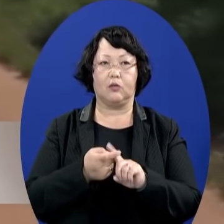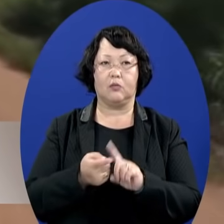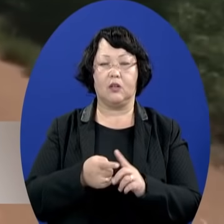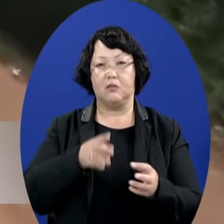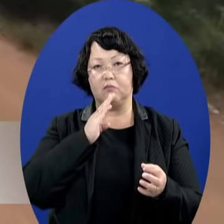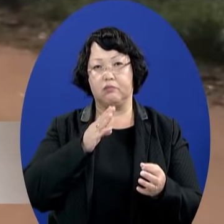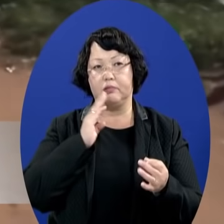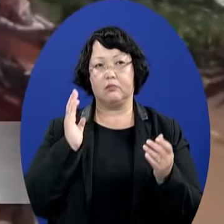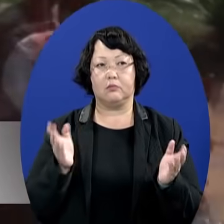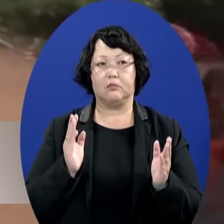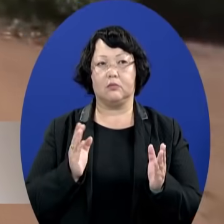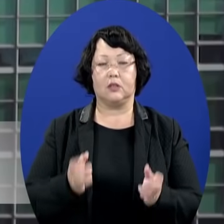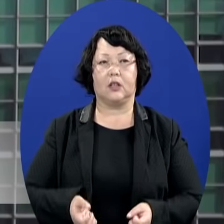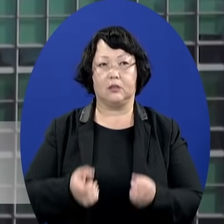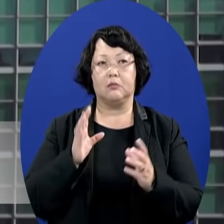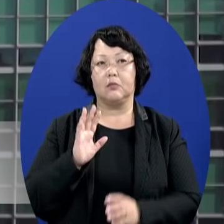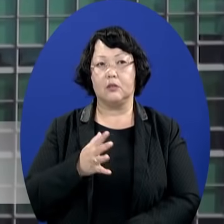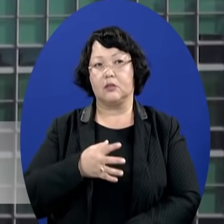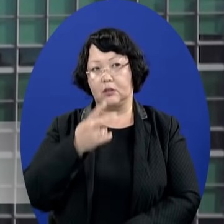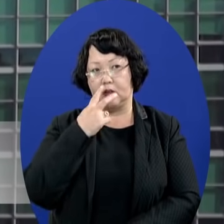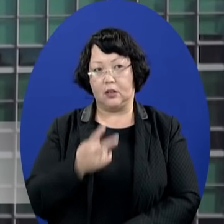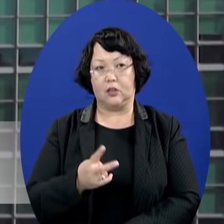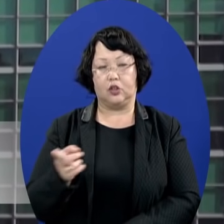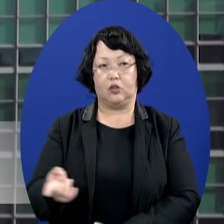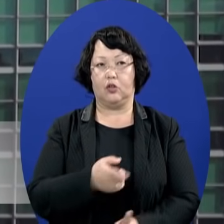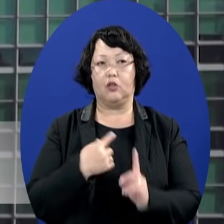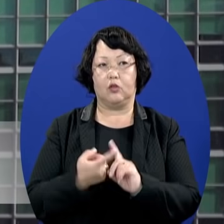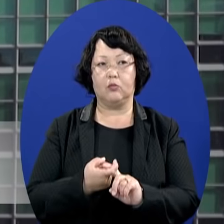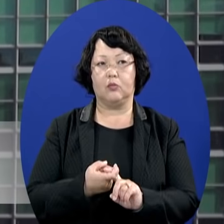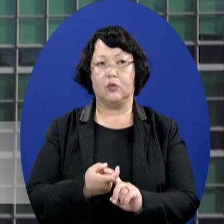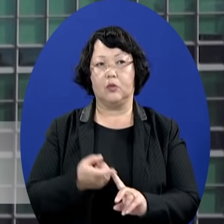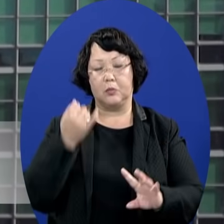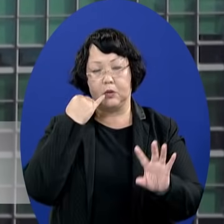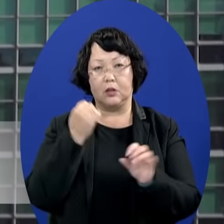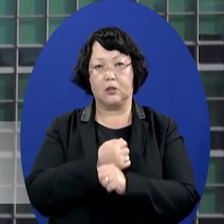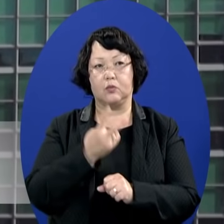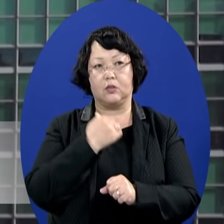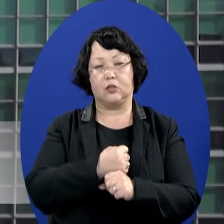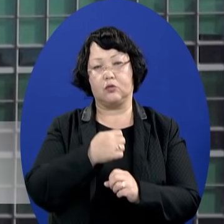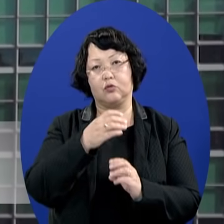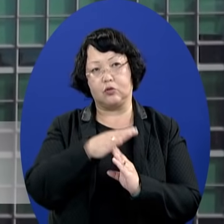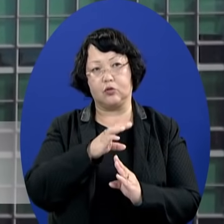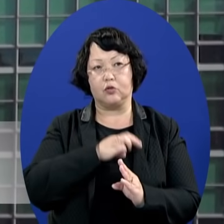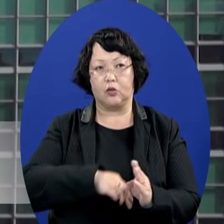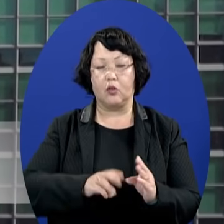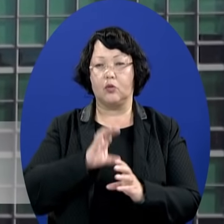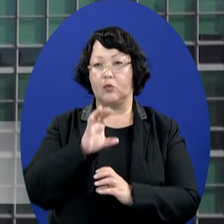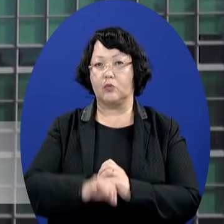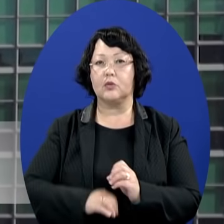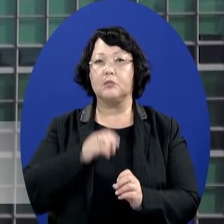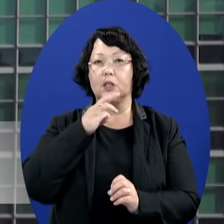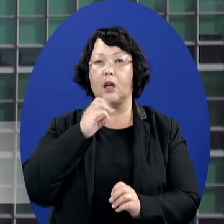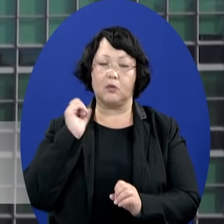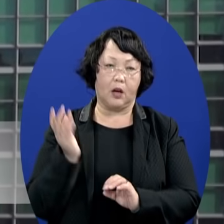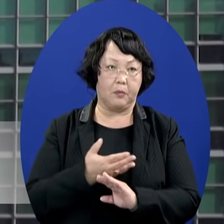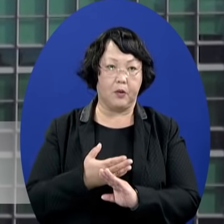мэдэгдлүүд гарч болзошгүй гэж харж байна. За дээрх бүхэнтэй холбоотойгоор терроризмтай хийх тэмцлээс хавуулаад олон улсын мэдээллийн аюулгүй